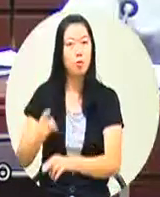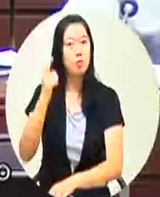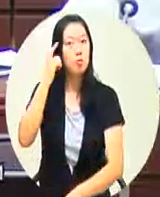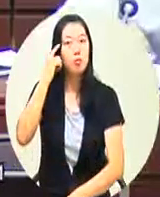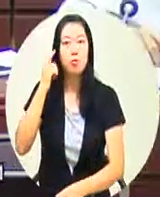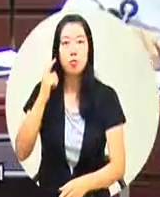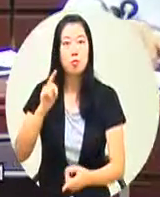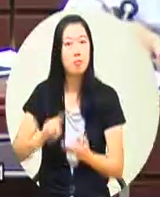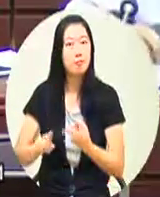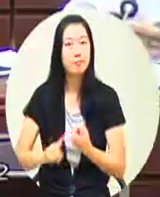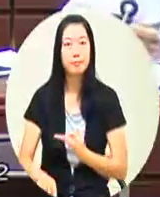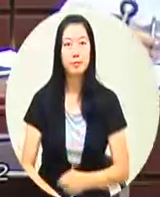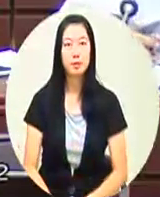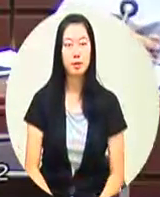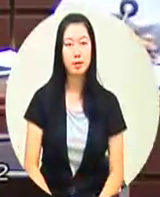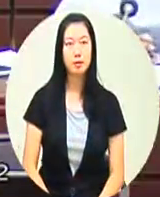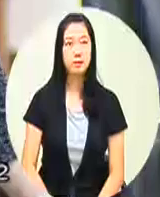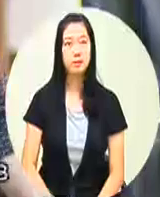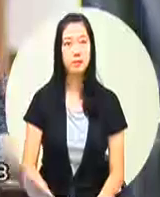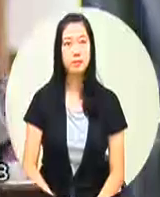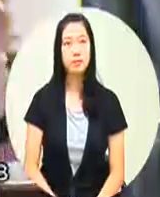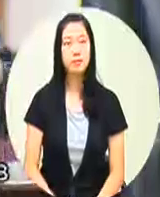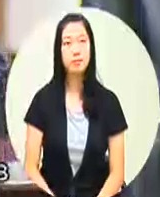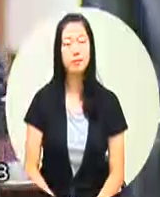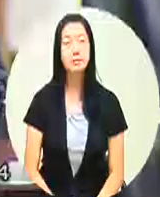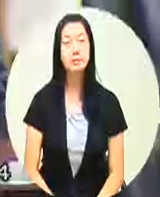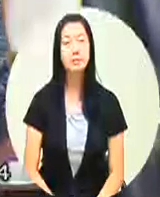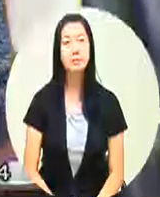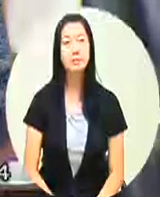我再加油了、哦、好，谢谢。